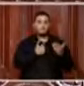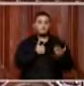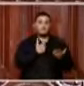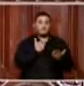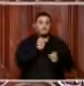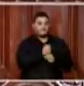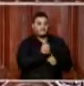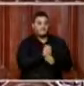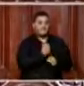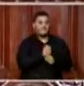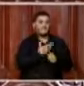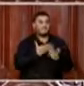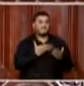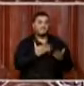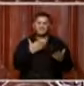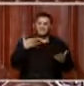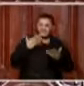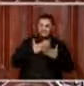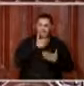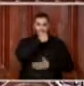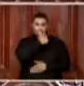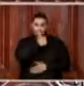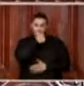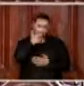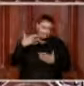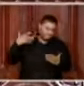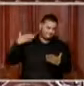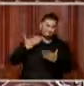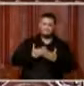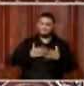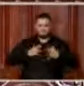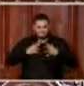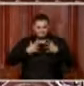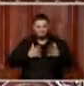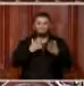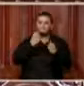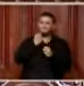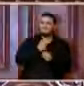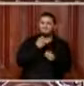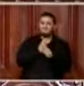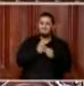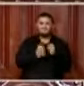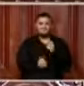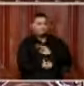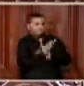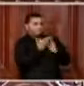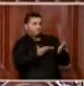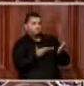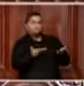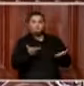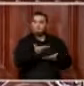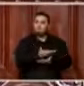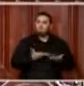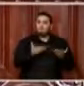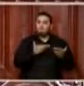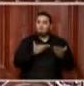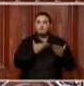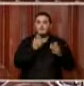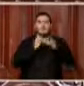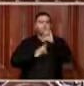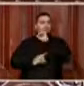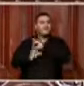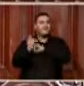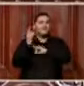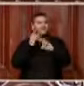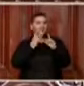ظاهر وانتظار طويل، هي لحظة تاريخية يتغير